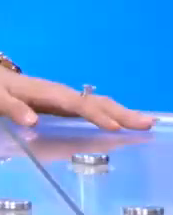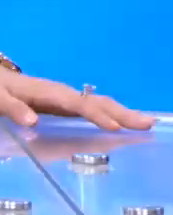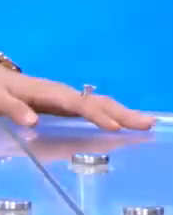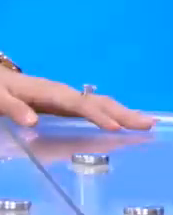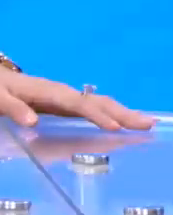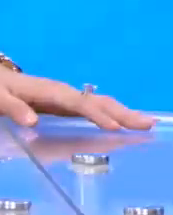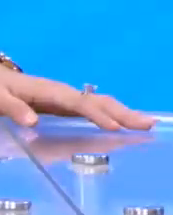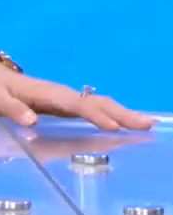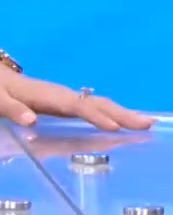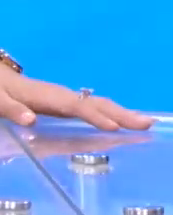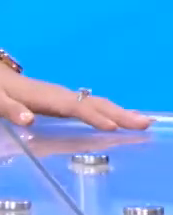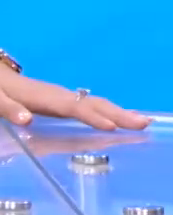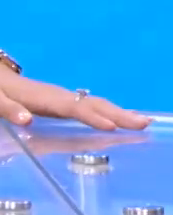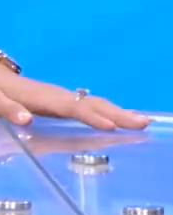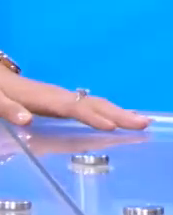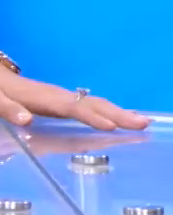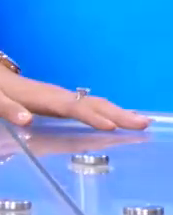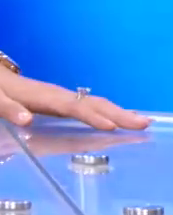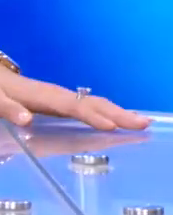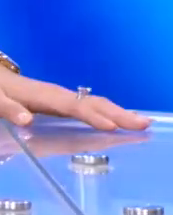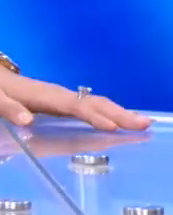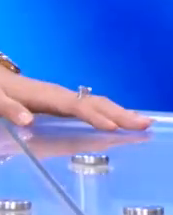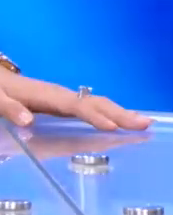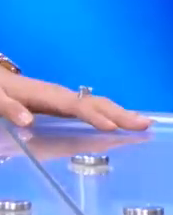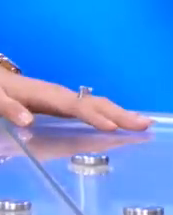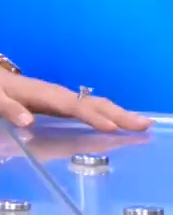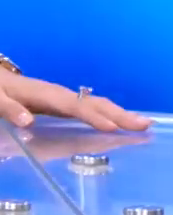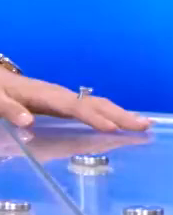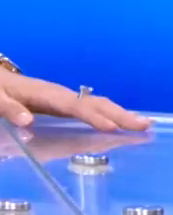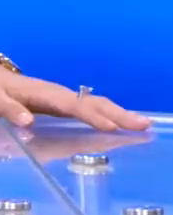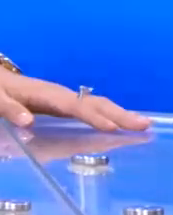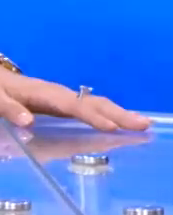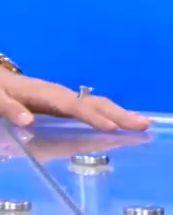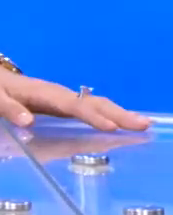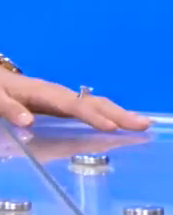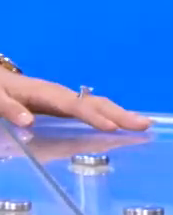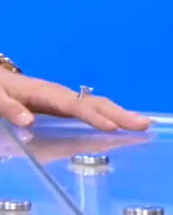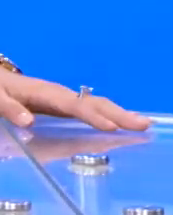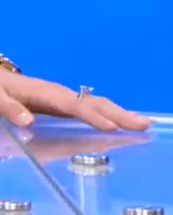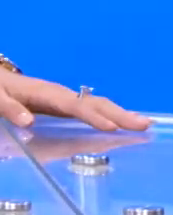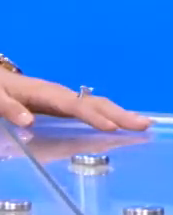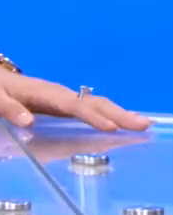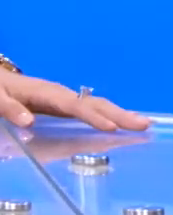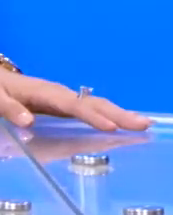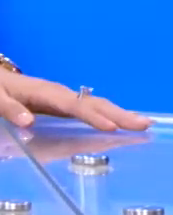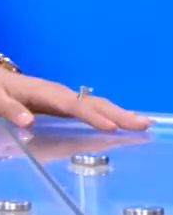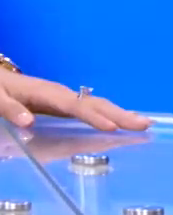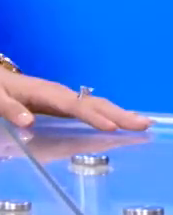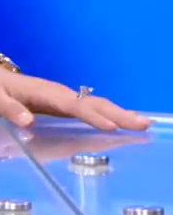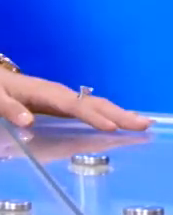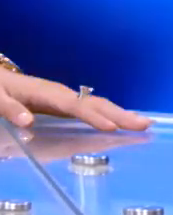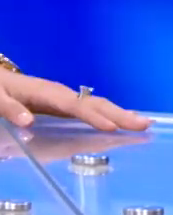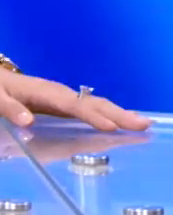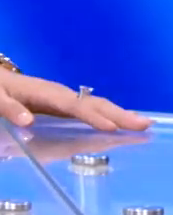Kembali bersama kami, pemirsa, seorang sopir truk di Karangasem, Bali tewas tertimbun tanah galian. Material tanah galian berupa pasir dan batu